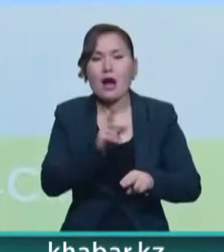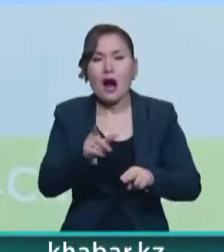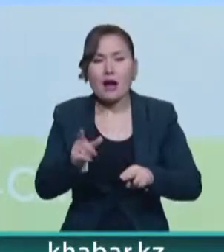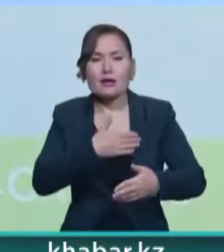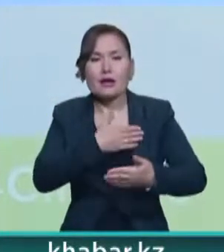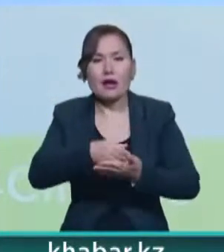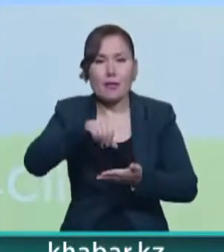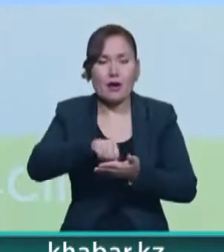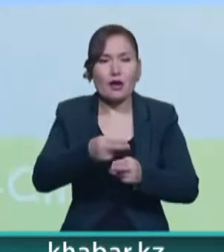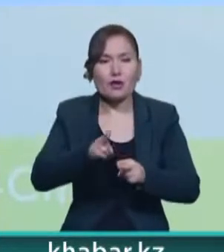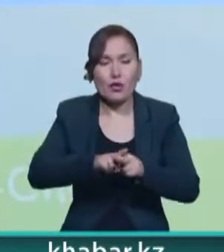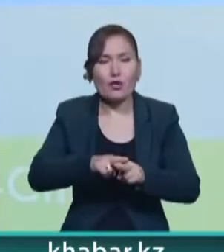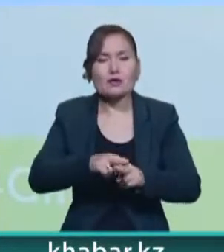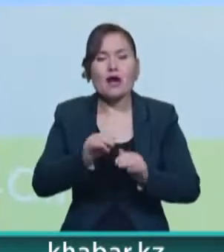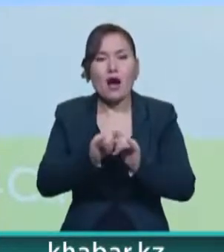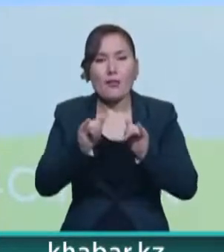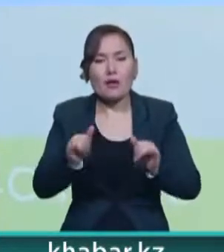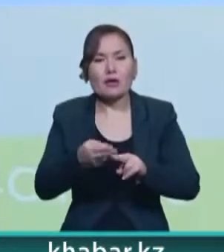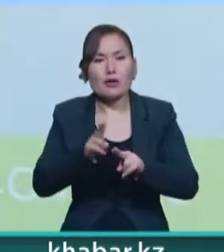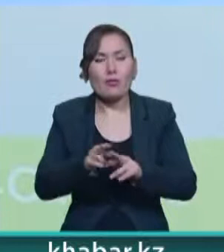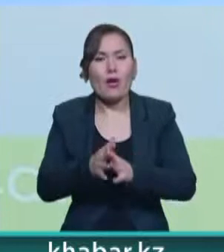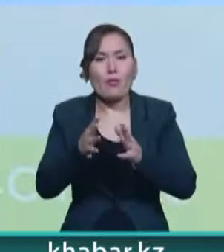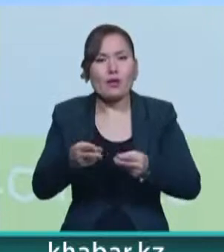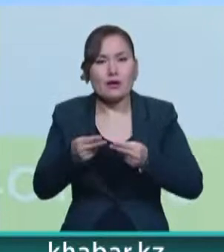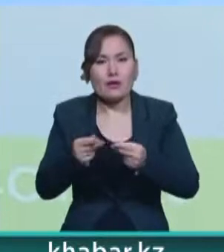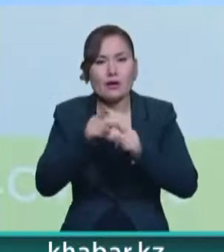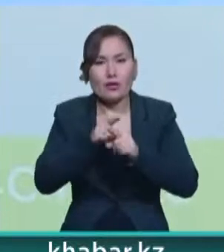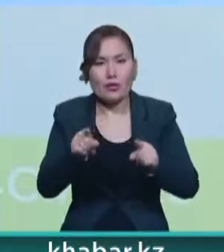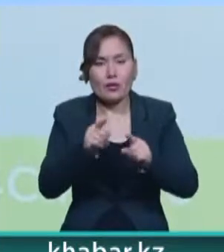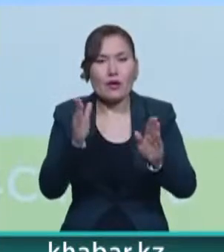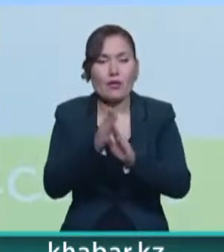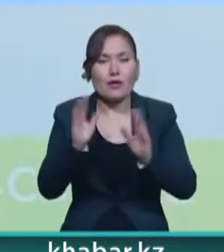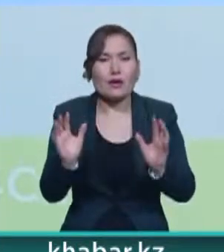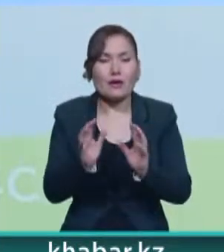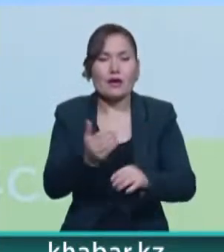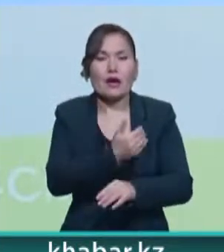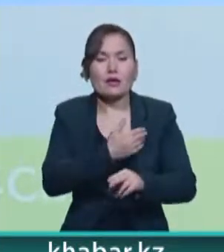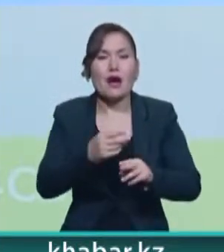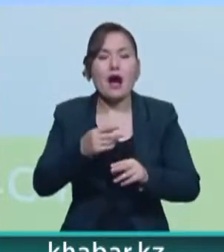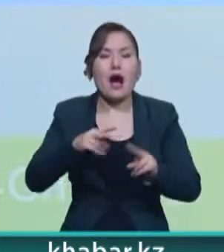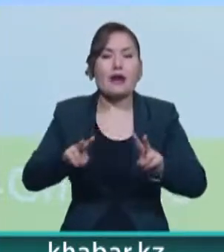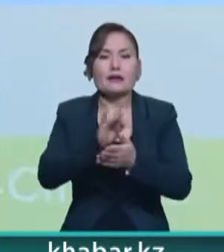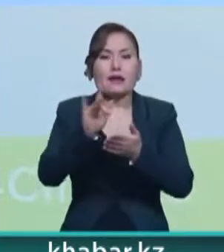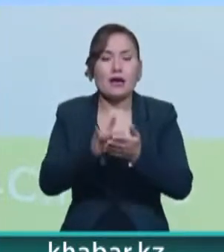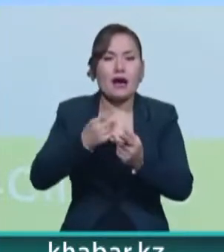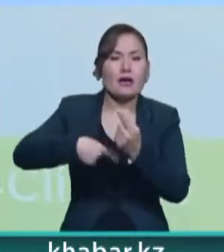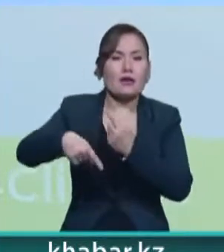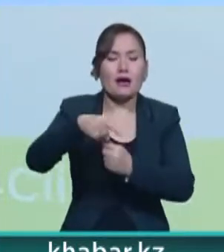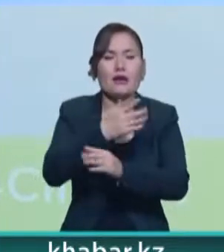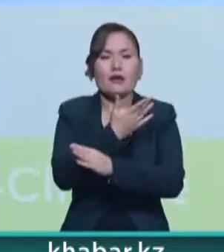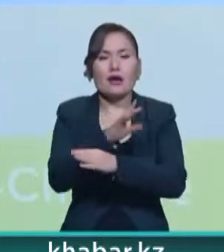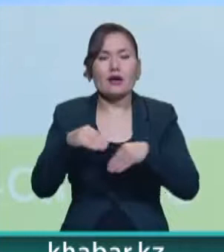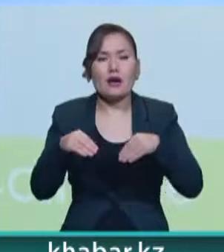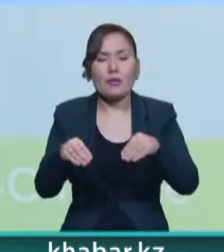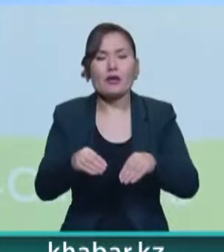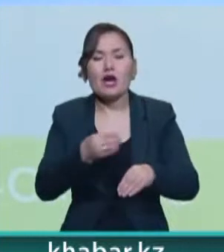экология мәселесі туралы білімін одан әрі дамытуға ықпал етеді деп үміттенемін. Елорданың айналасында жасыл аймақ құру осы саладағы